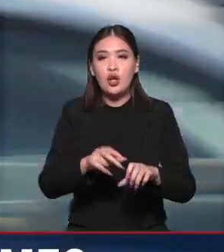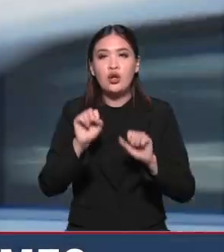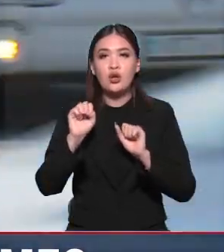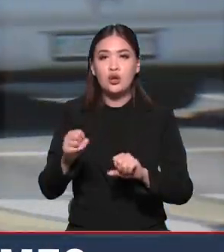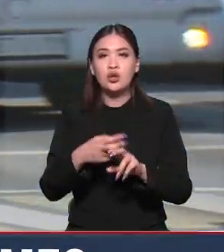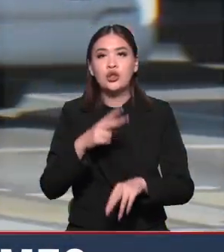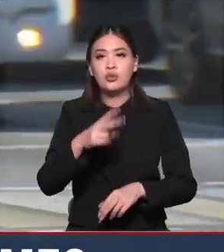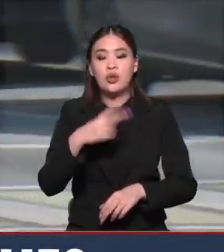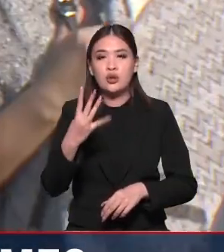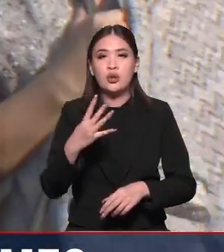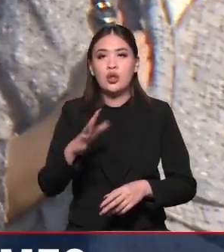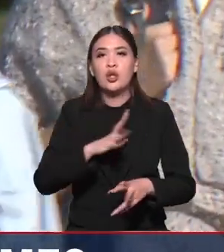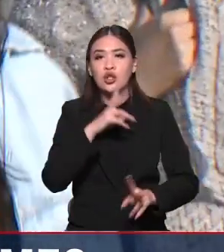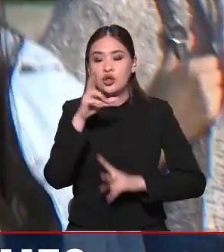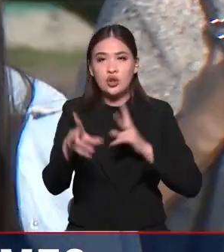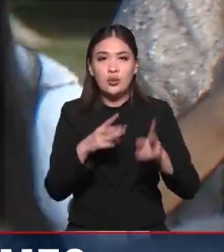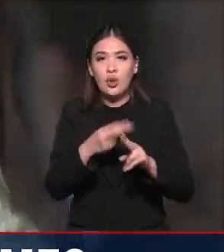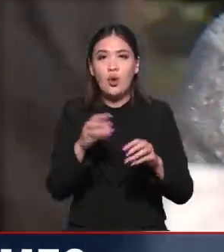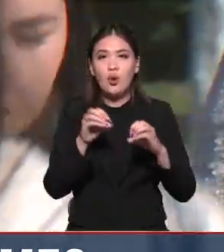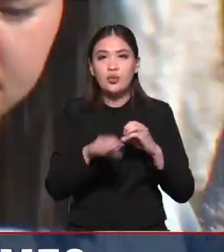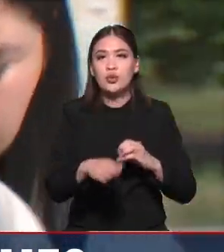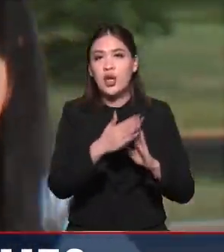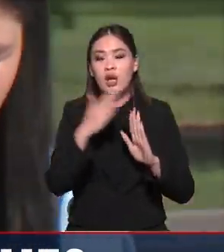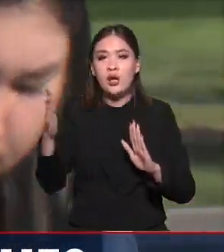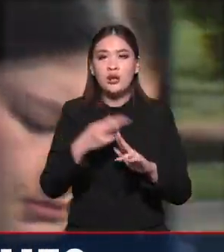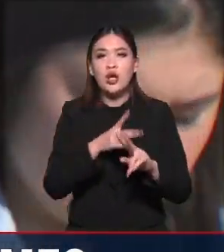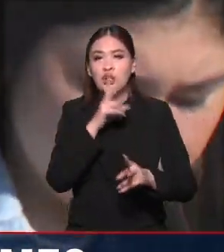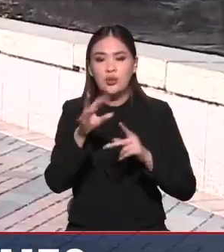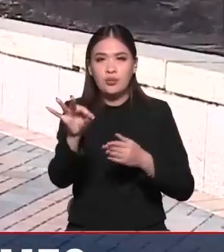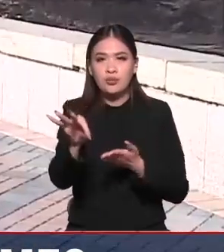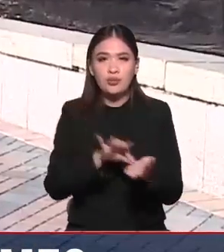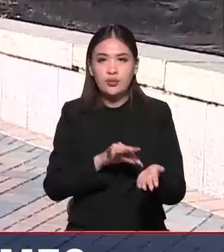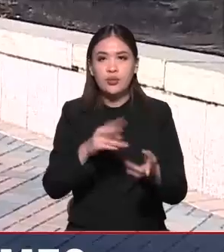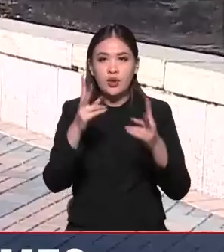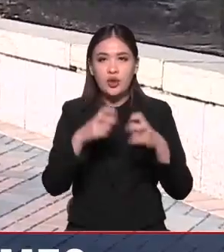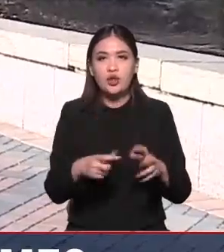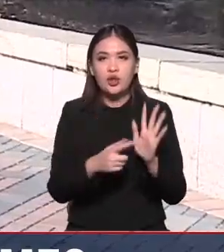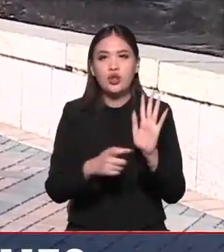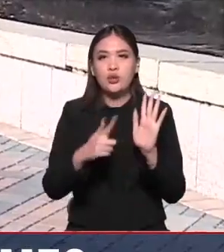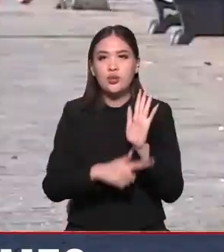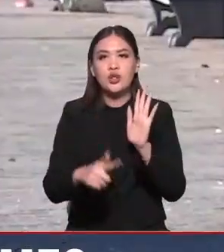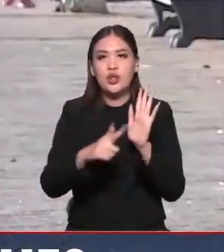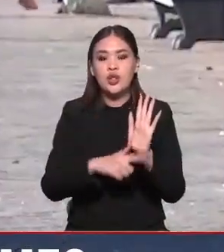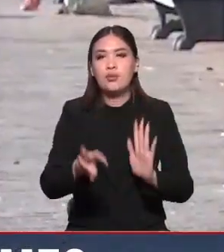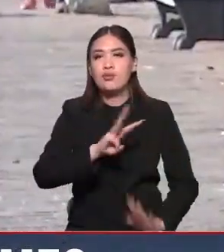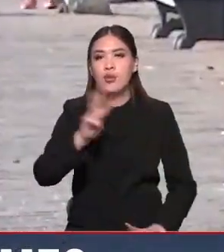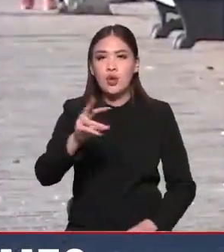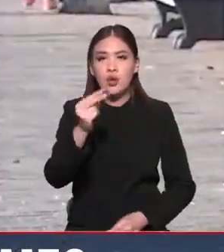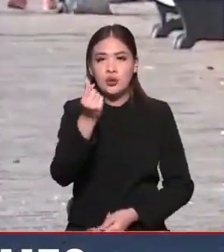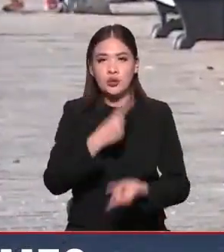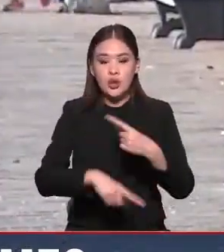комитетіне 24 мың өтініш түскен. 10 мыңнан аса адамның өтініші шұғыл қаралып, оларға 777 миллион теңге ақшалары